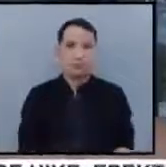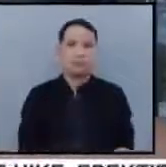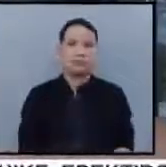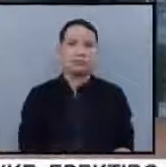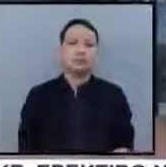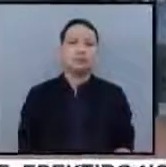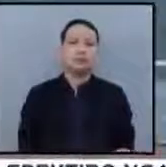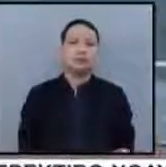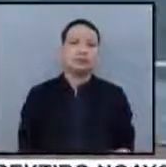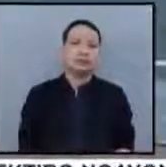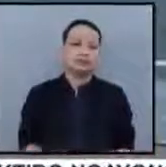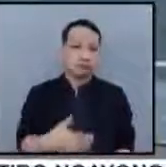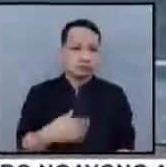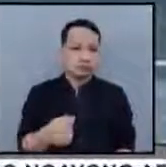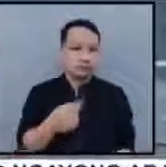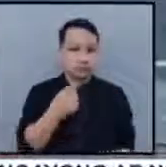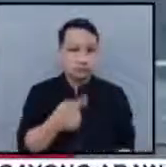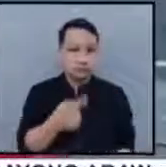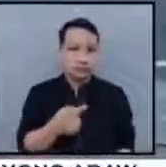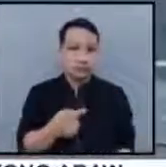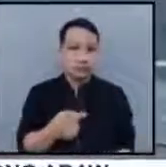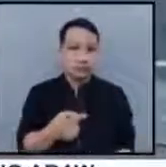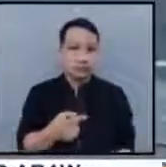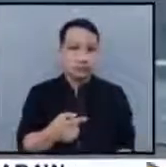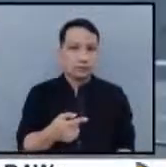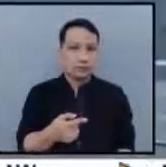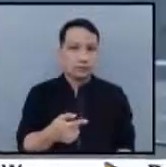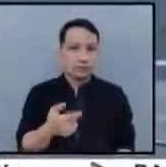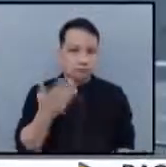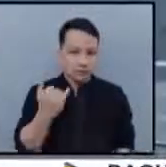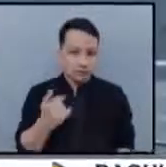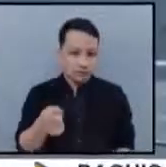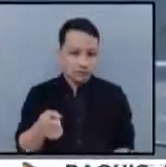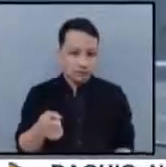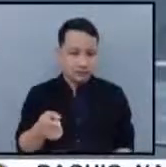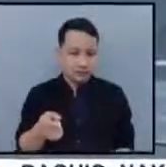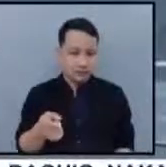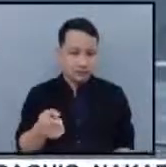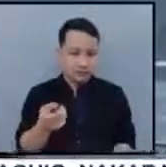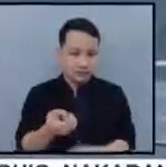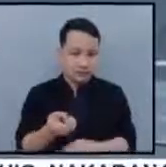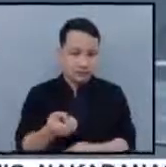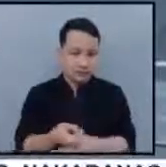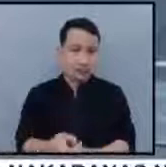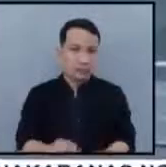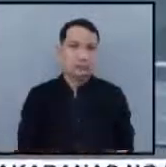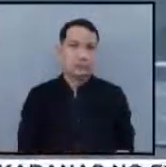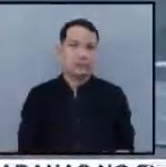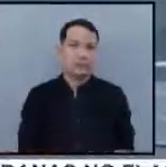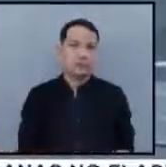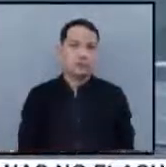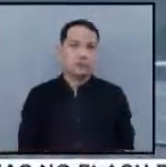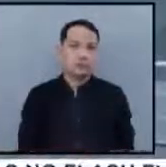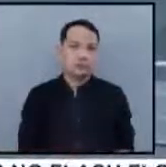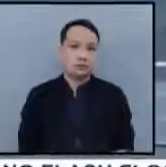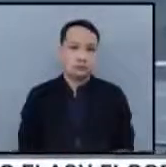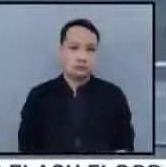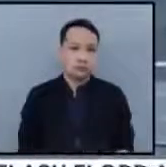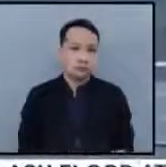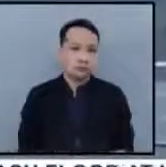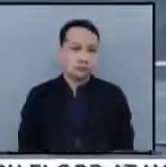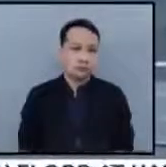kami, nakikiboundary lang. Parang ginigipit na kami niyan. Mas, kung kuha, premium, mas makuha na gasolina